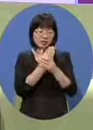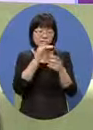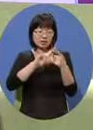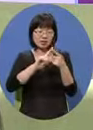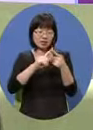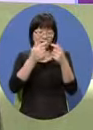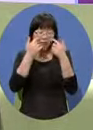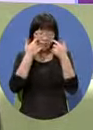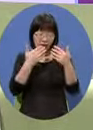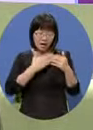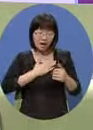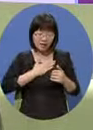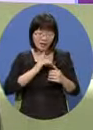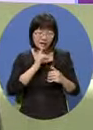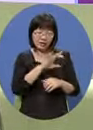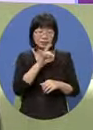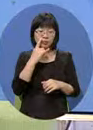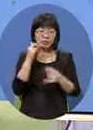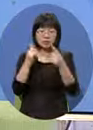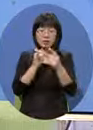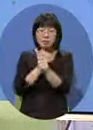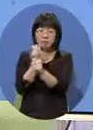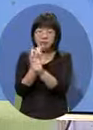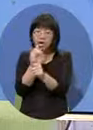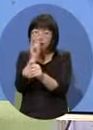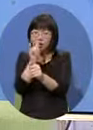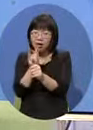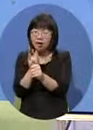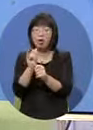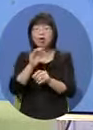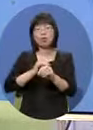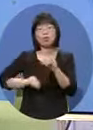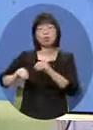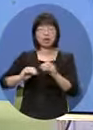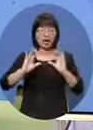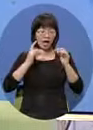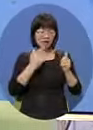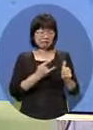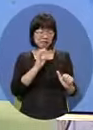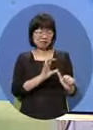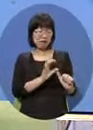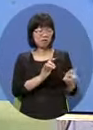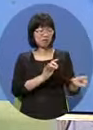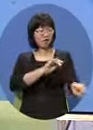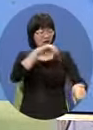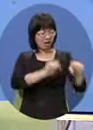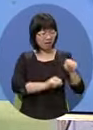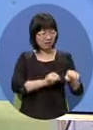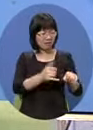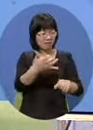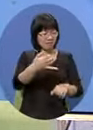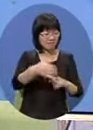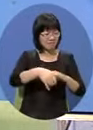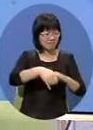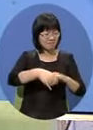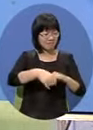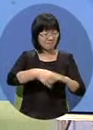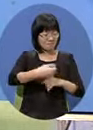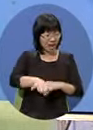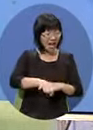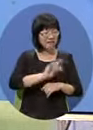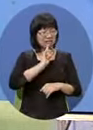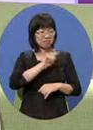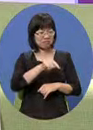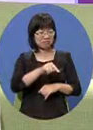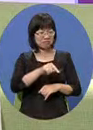있어요. 부모한테 얘기했더니만 네. 그 부모가 애를 오히려 나무라는 네. 경우도 있더라고요. 네가 행실을 네. 어떻게 하고 그렇죠. 다니길래. 네. 네.